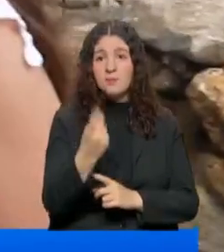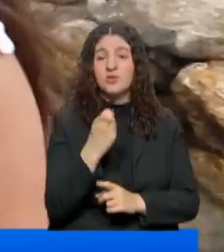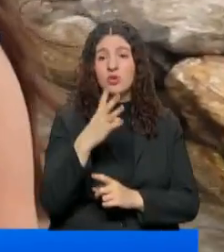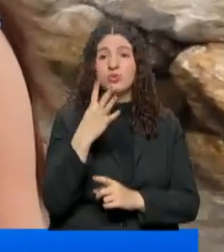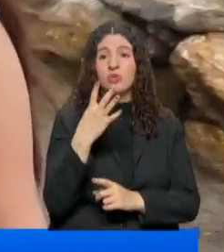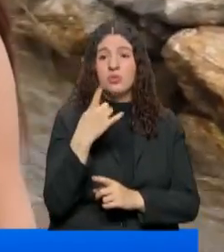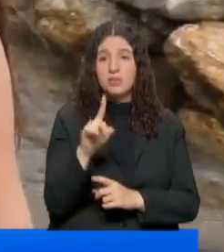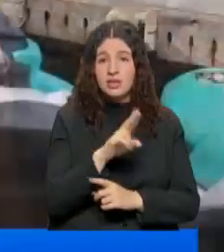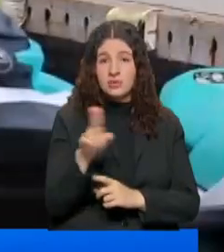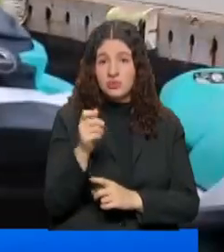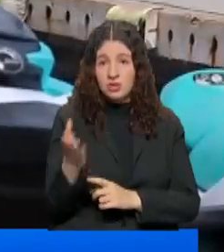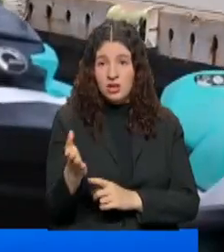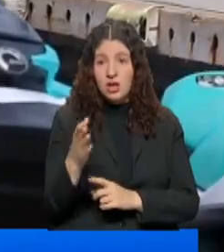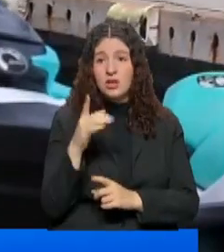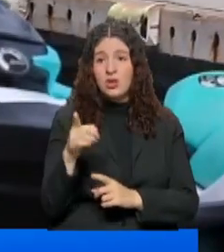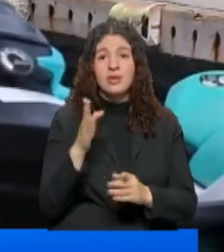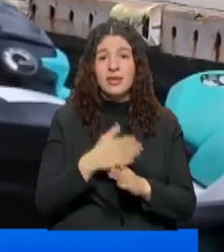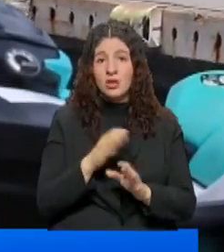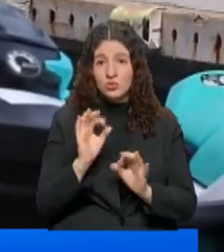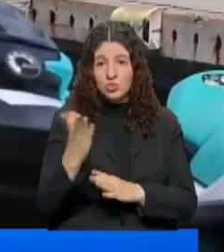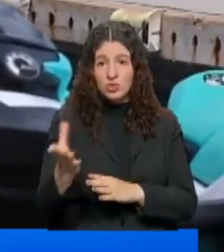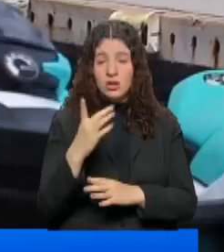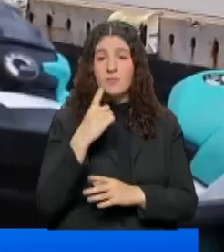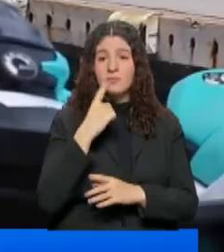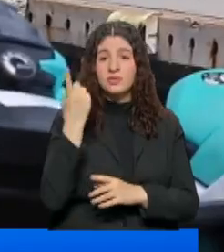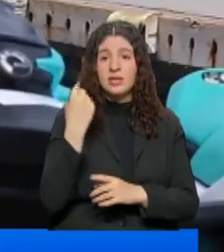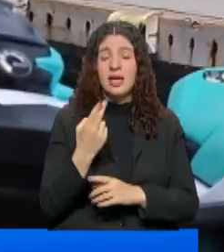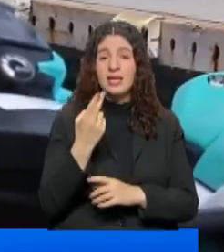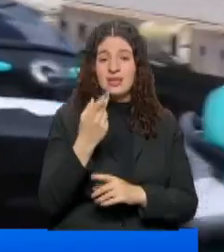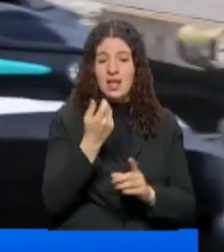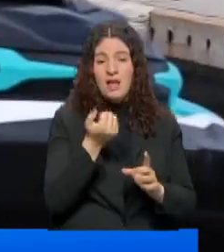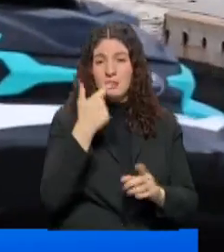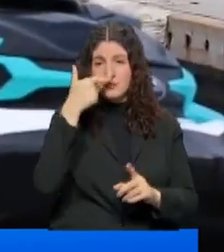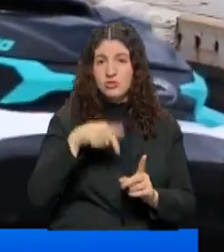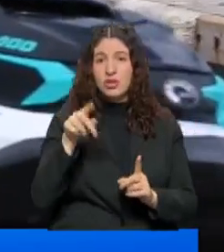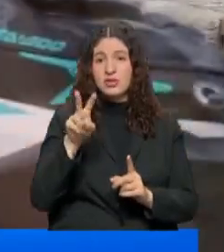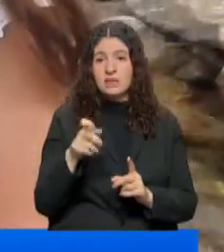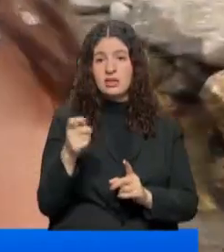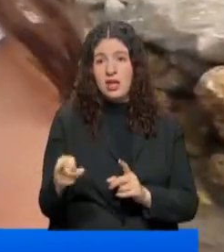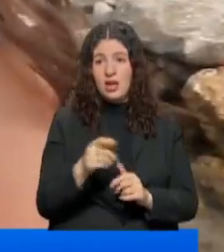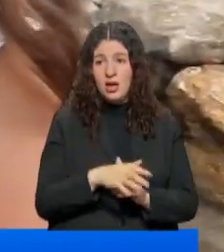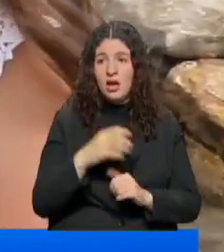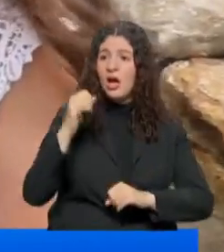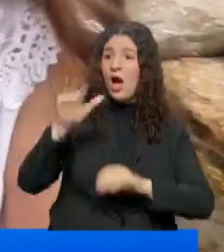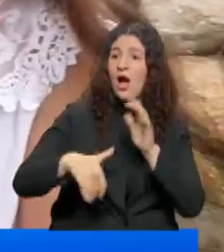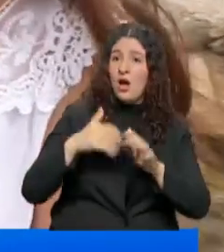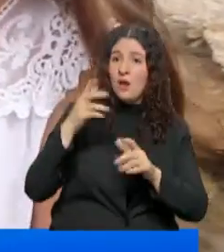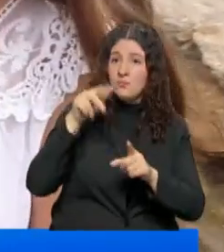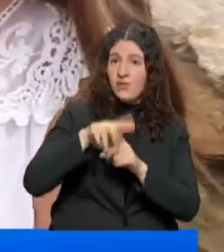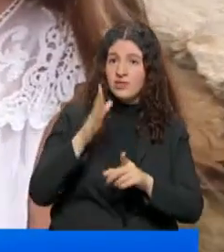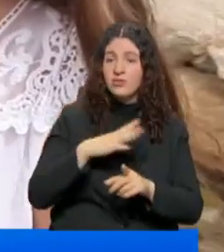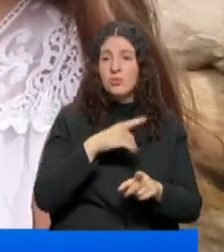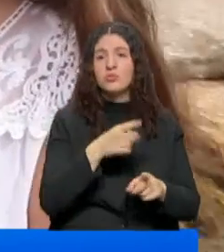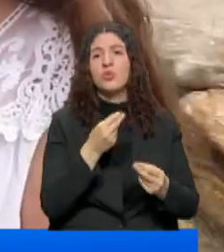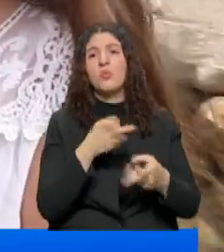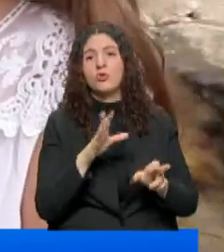saati 4700 TL. Onun sebebi de şu, geçen sene 7 TL aldığımız benzin şu an 28 TL. Rağbet var mı, nasıl? Bu sene